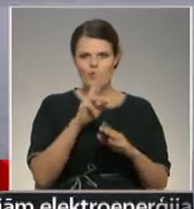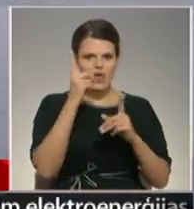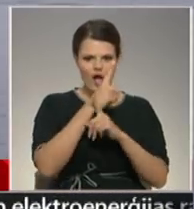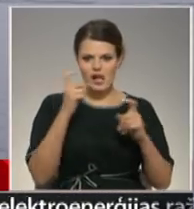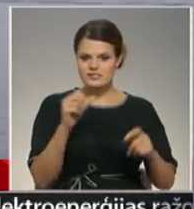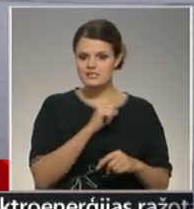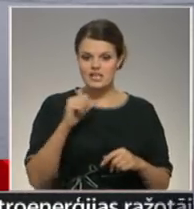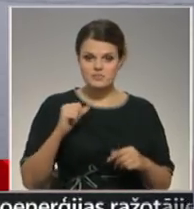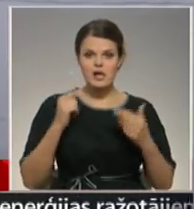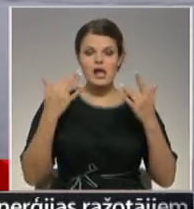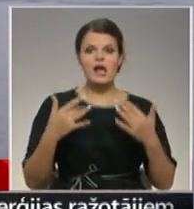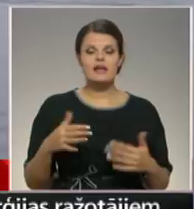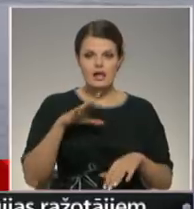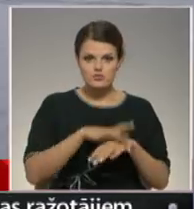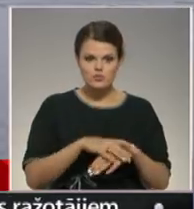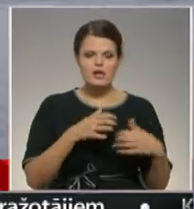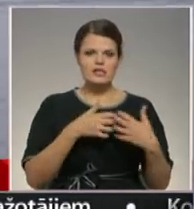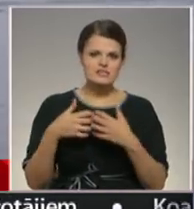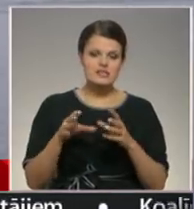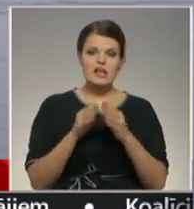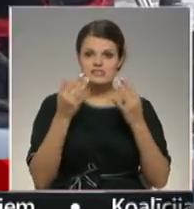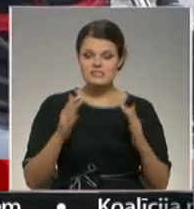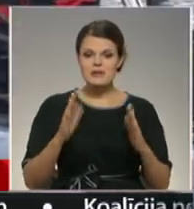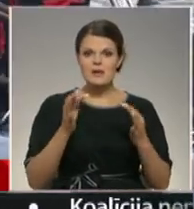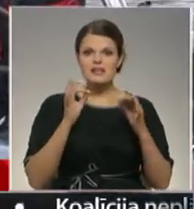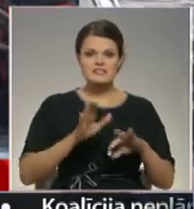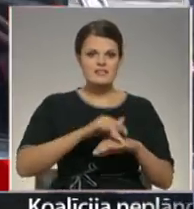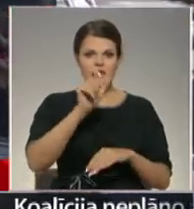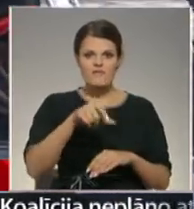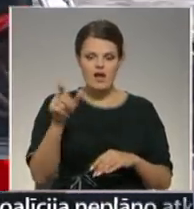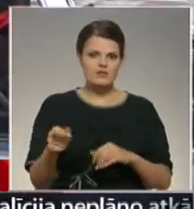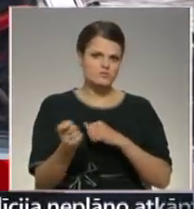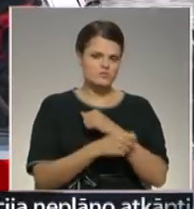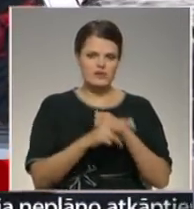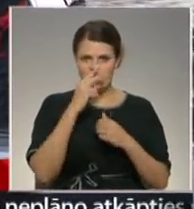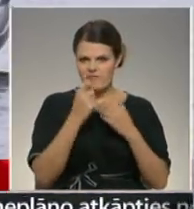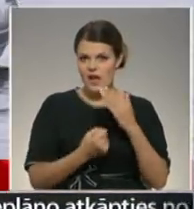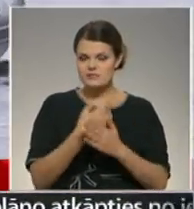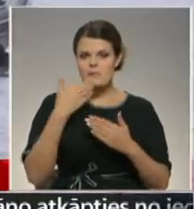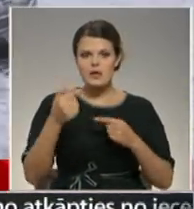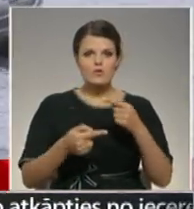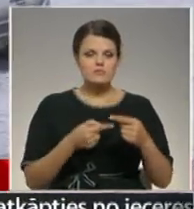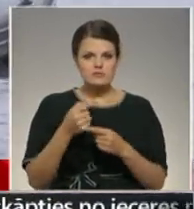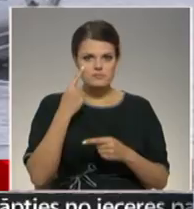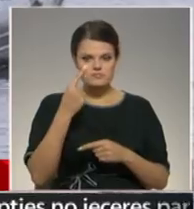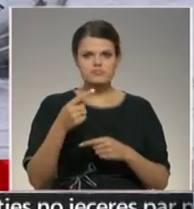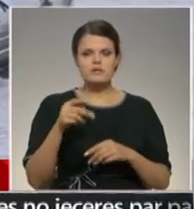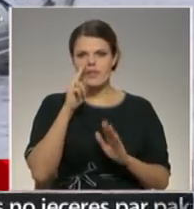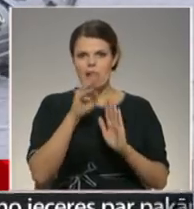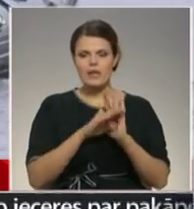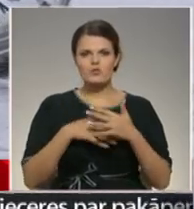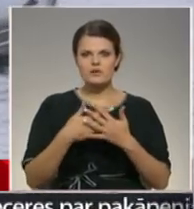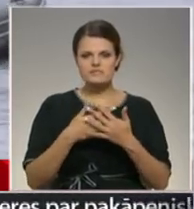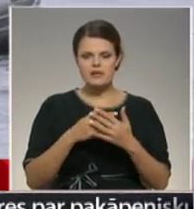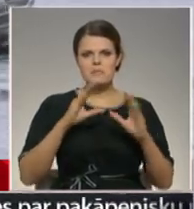neatzīsies. Rezultātā inspektori cīnās ar sekām, bet īstos vaininiekus sodīt neizdodas. Pēdējos gados gan novērots, ka malu zvejnieki vairs nav